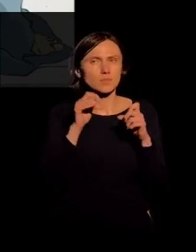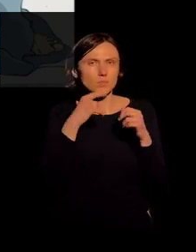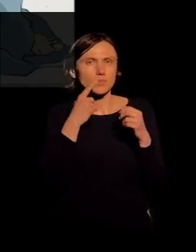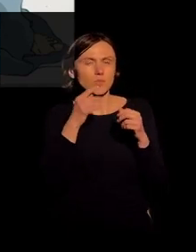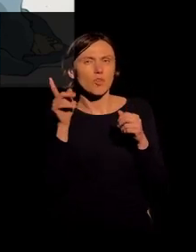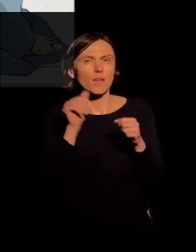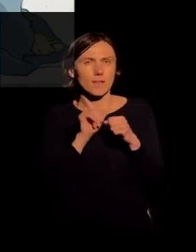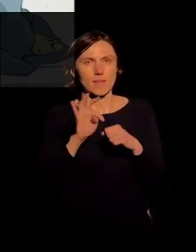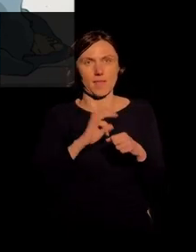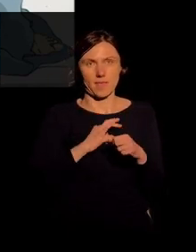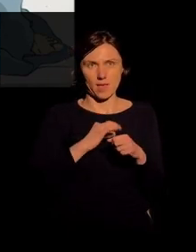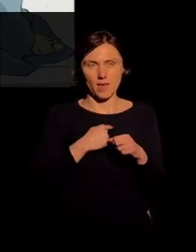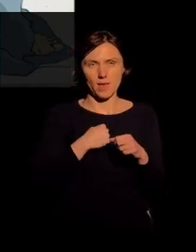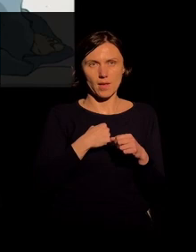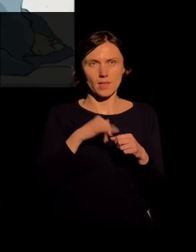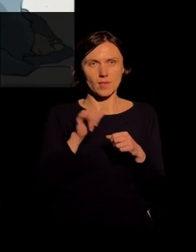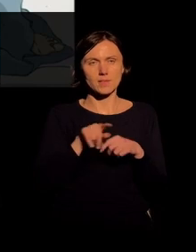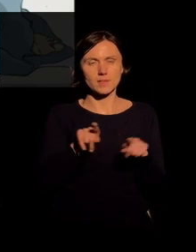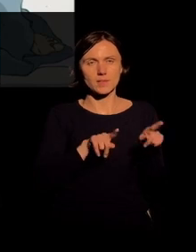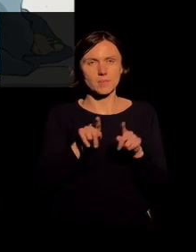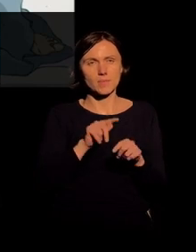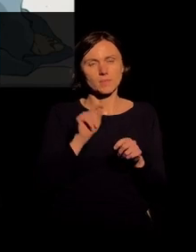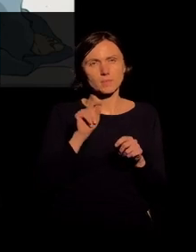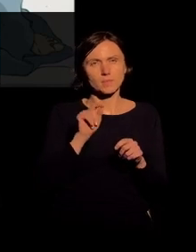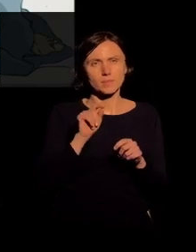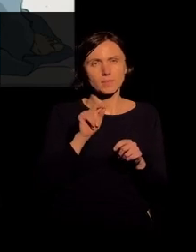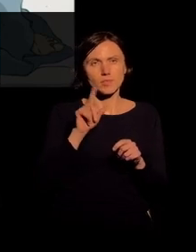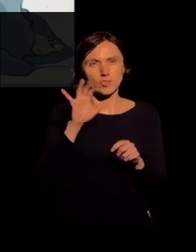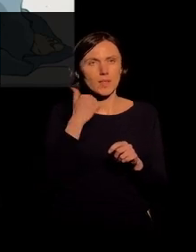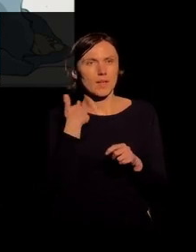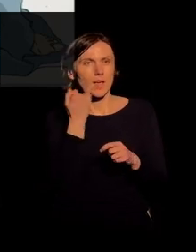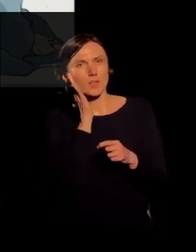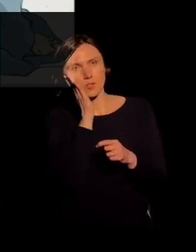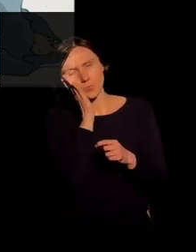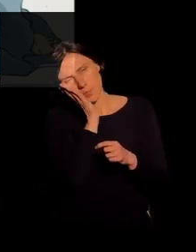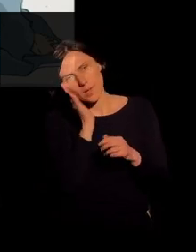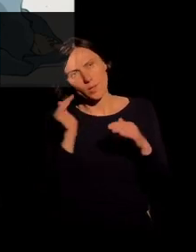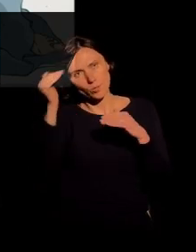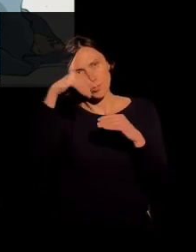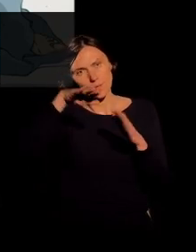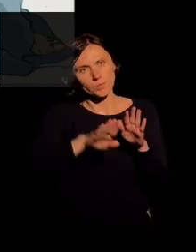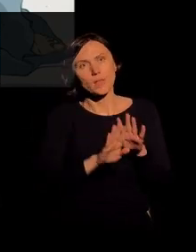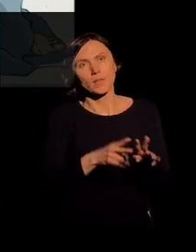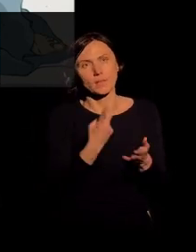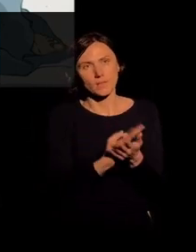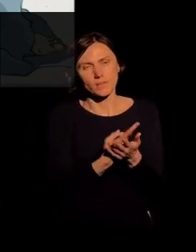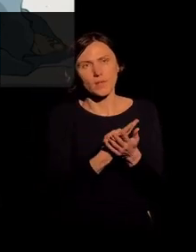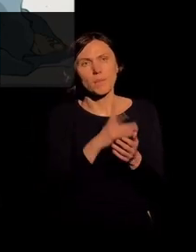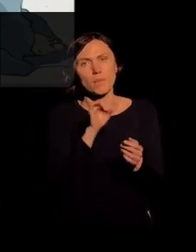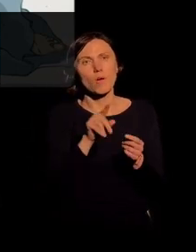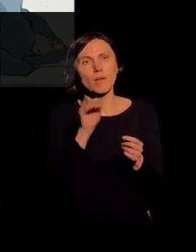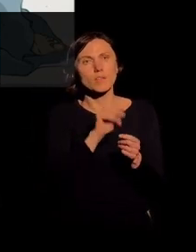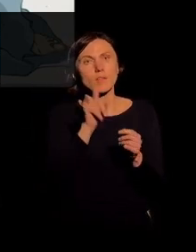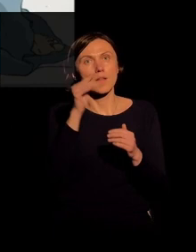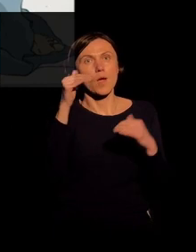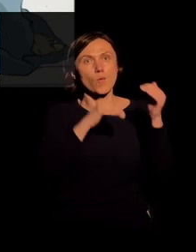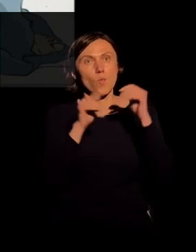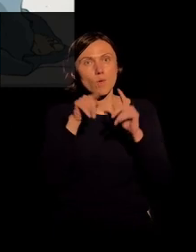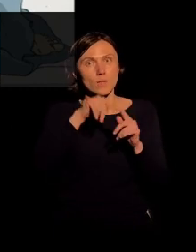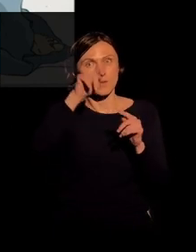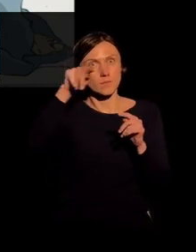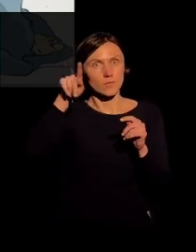powiedzmy, że to jestem ja, taki symbolizowany troszeczkę, że śpię pod górą, bowiem jeszcze te góry, one